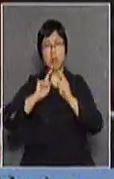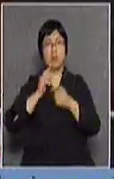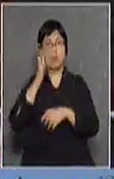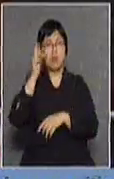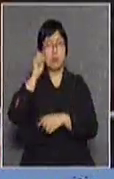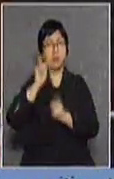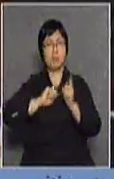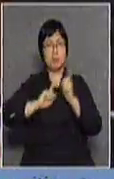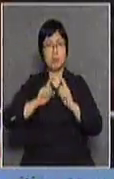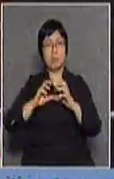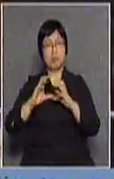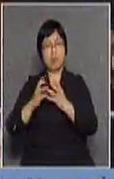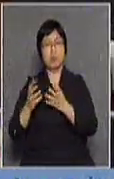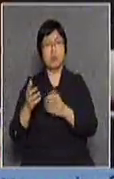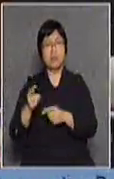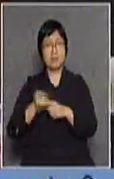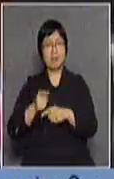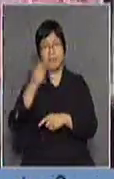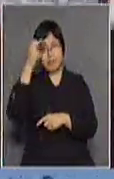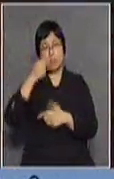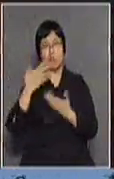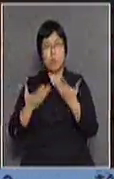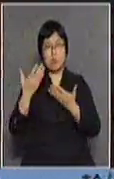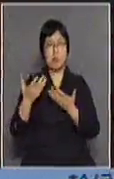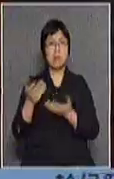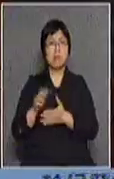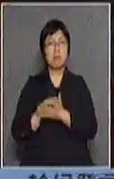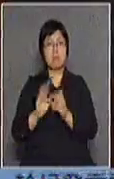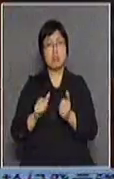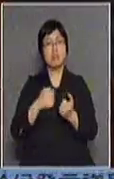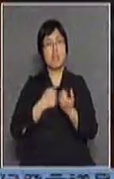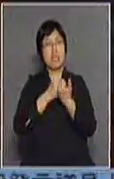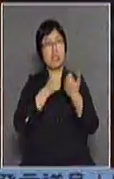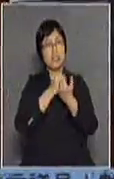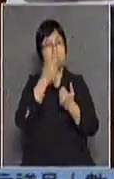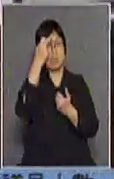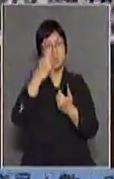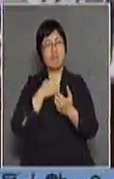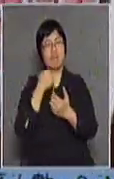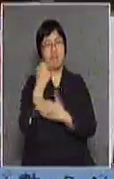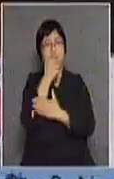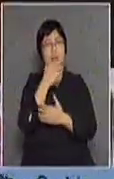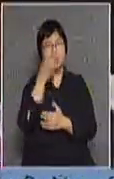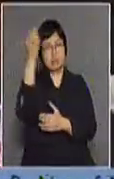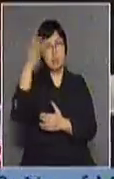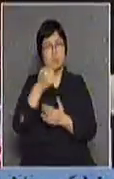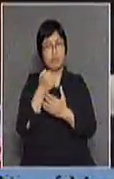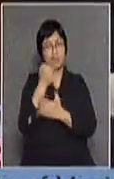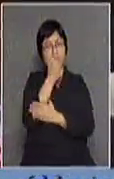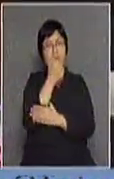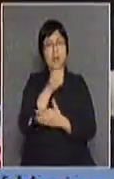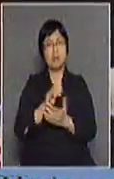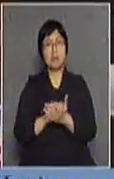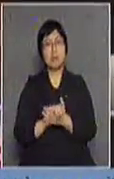族、亂籍，走出來撐同志、反歧視。這條